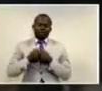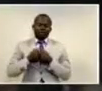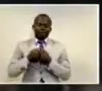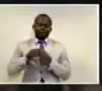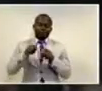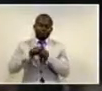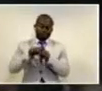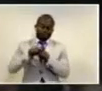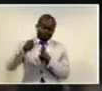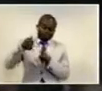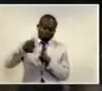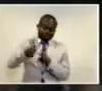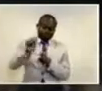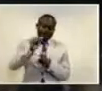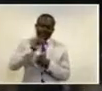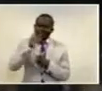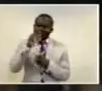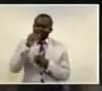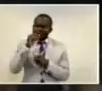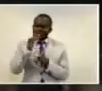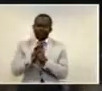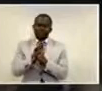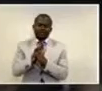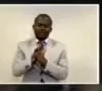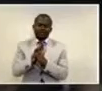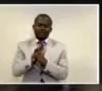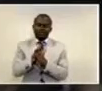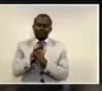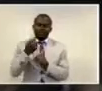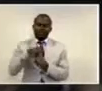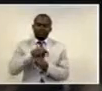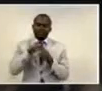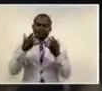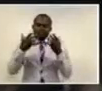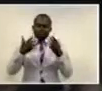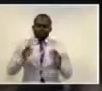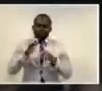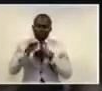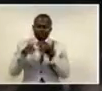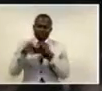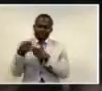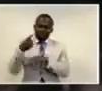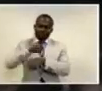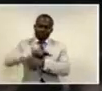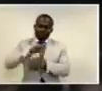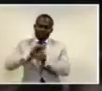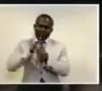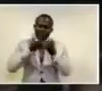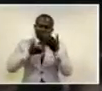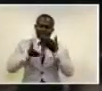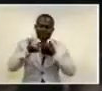nabyo ntabwo ndi bubitindeho tumaze iminsi tubiganira